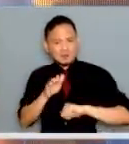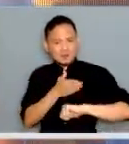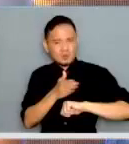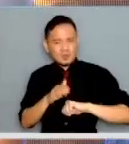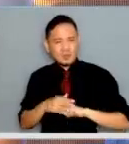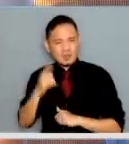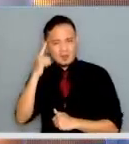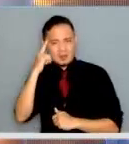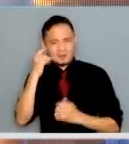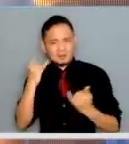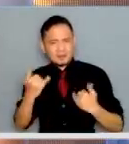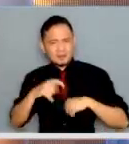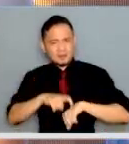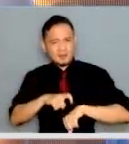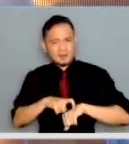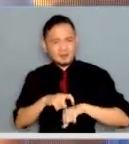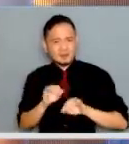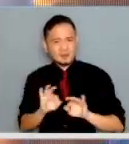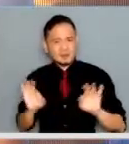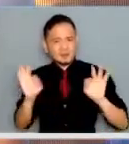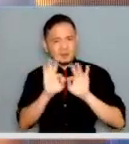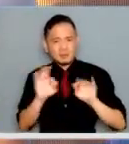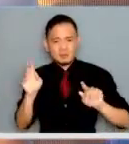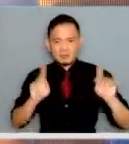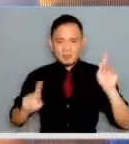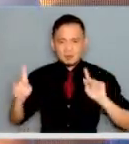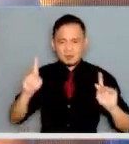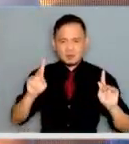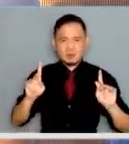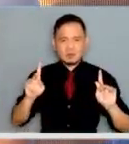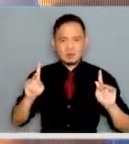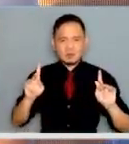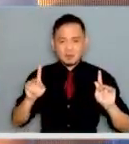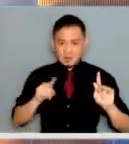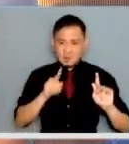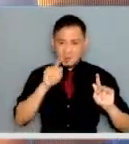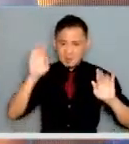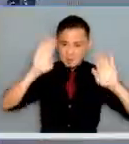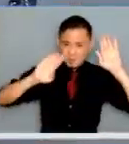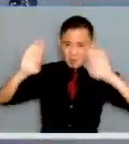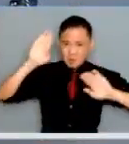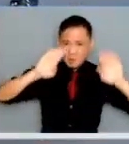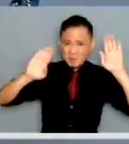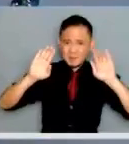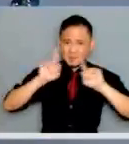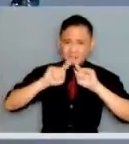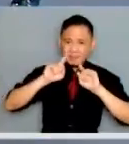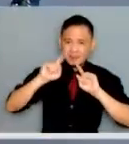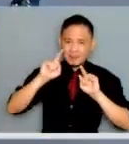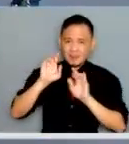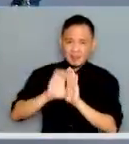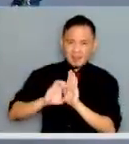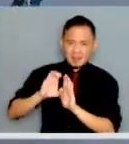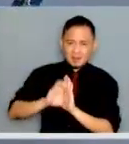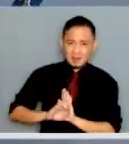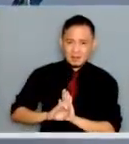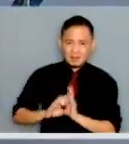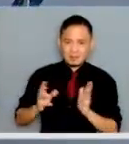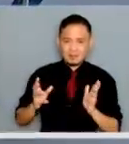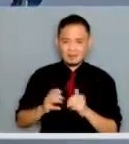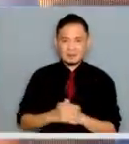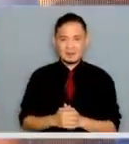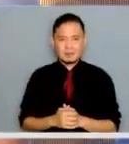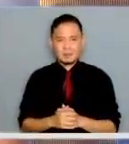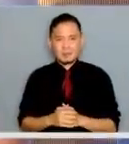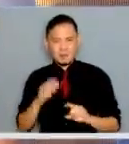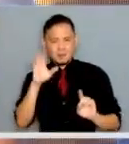panahon ngayon parang baka isipin ng mga tao problematic yung ibang karakter. Pag pinanood nila yan, di ba? Yung ibang misfits. Pero nung